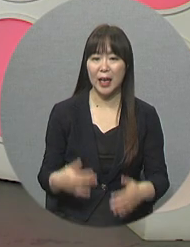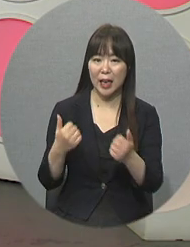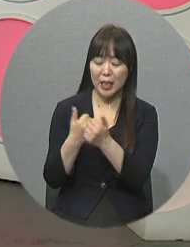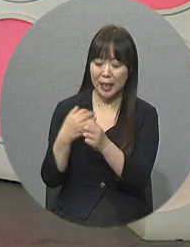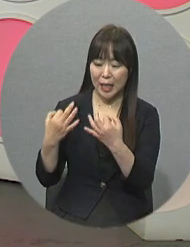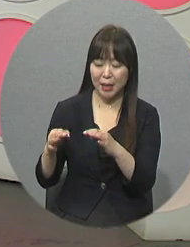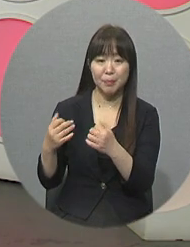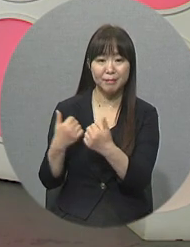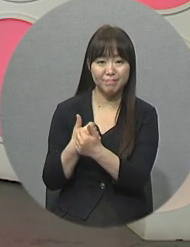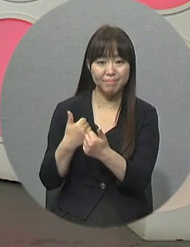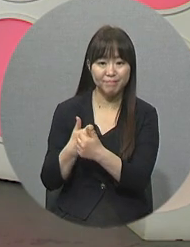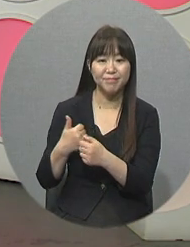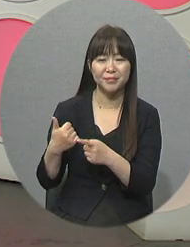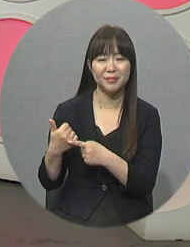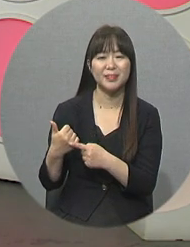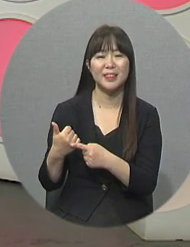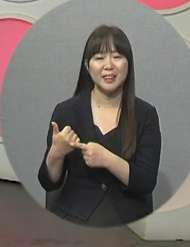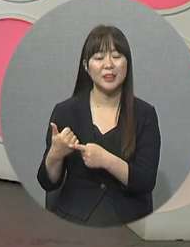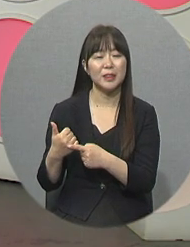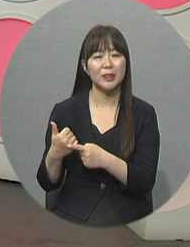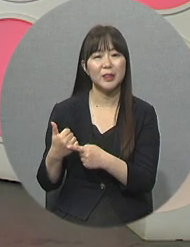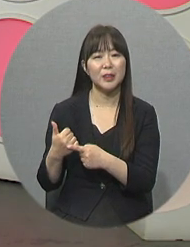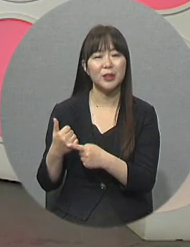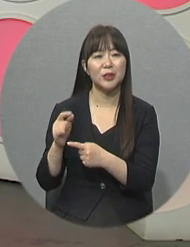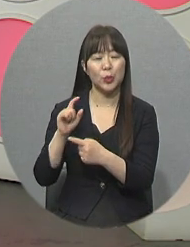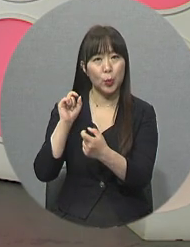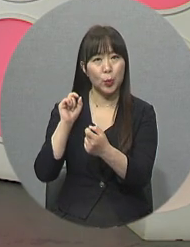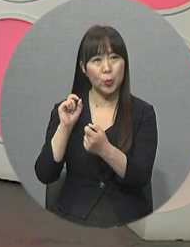김씨 아저씨는 이제 금방 다